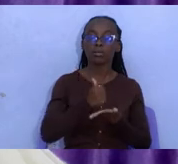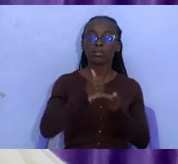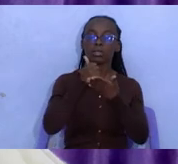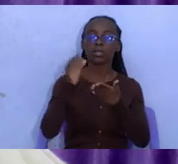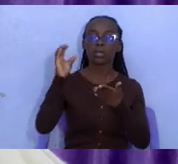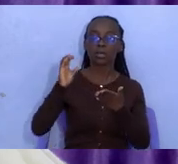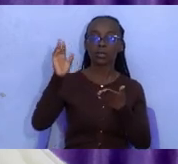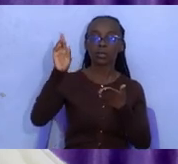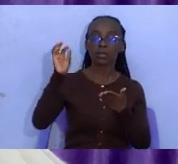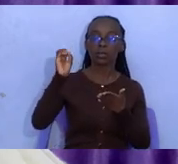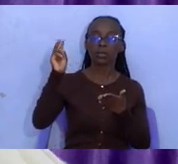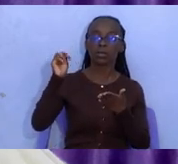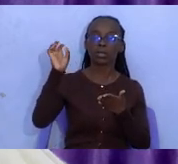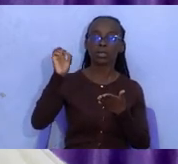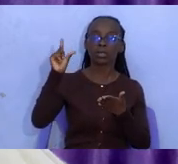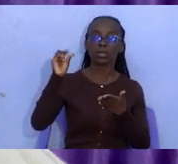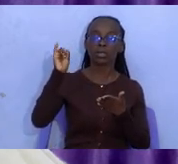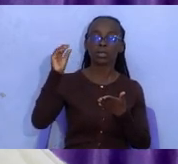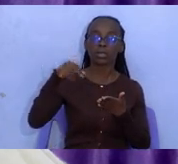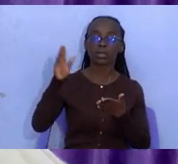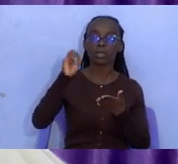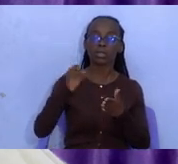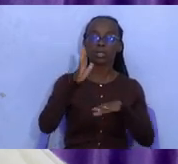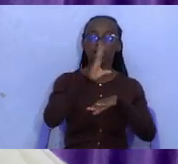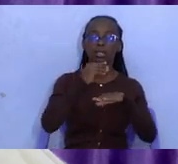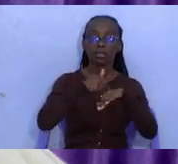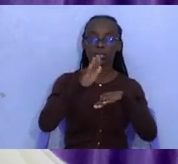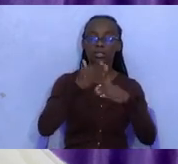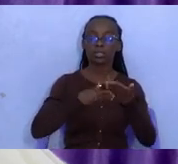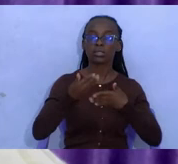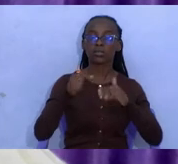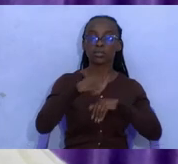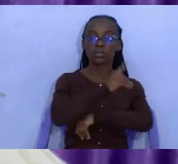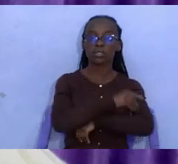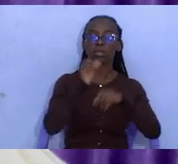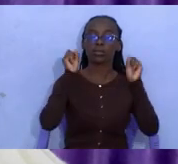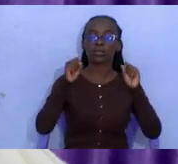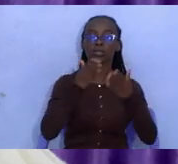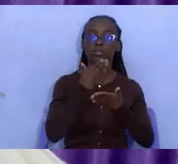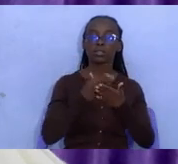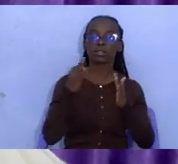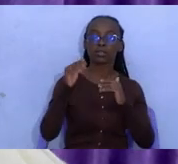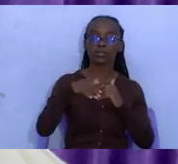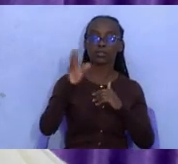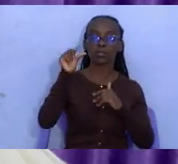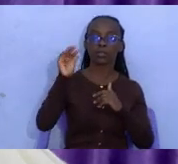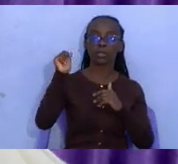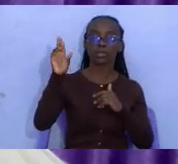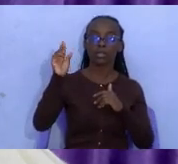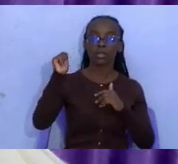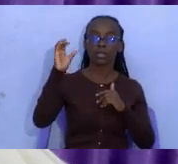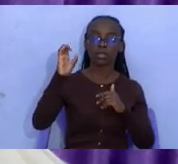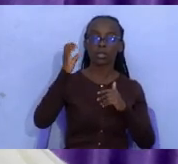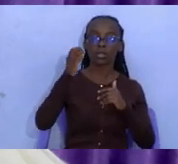Cornelio na Bwana ukamtumia mtumishi, hata leo inawezekana. Bwana asante kwa neema yako. Tunakupa utukufu